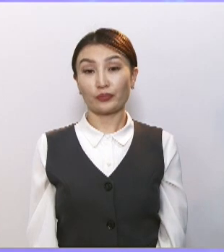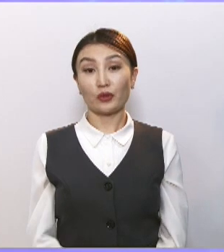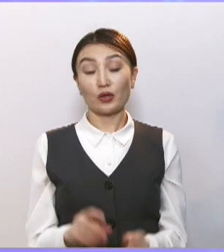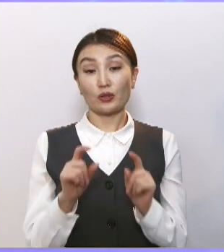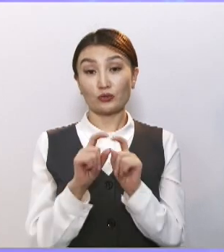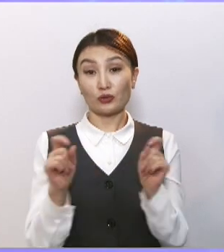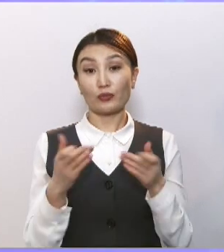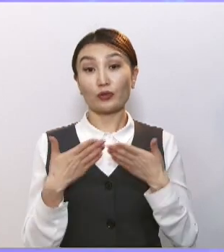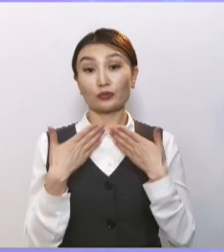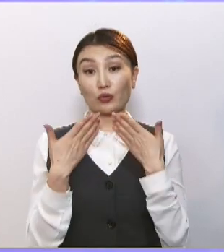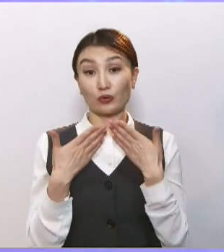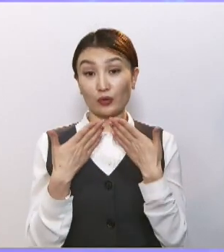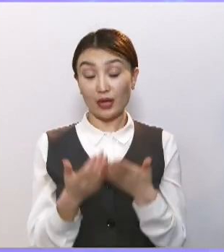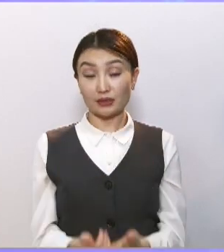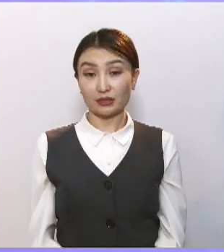Сүйлөмдөрдү окугулачы.